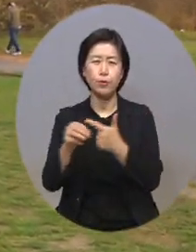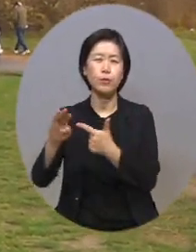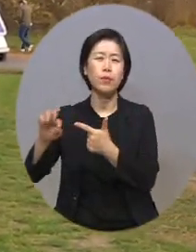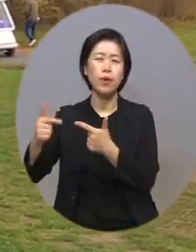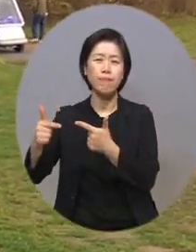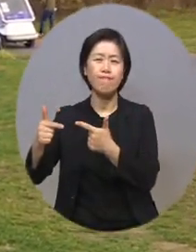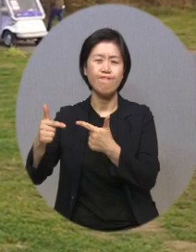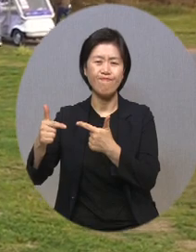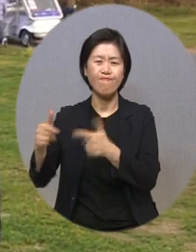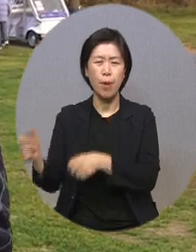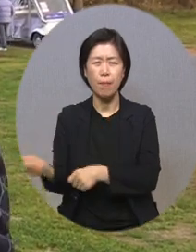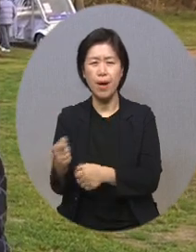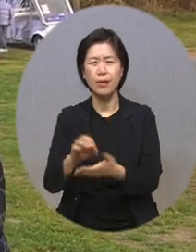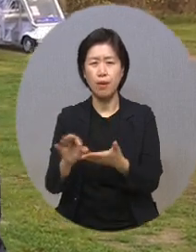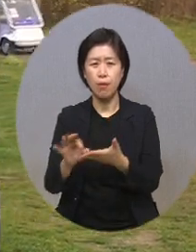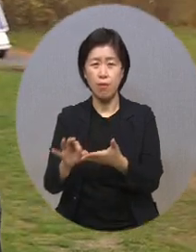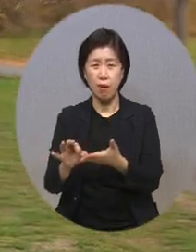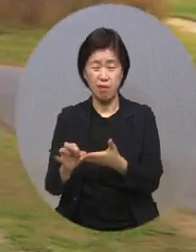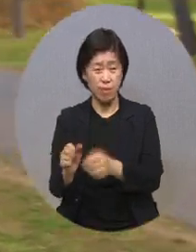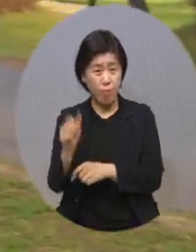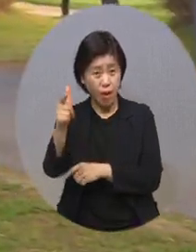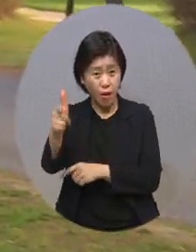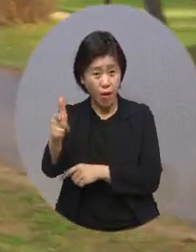길었어요? 헐.